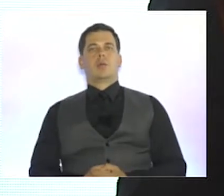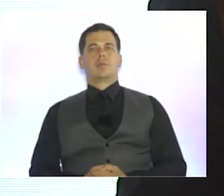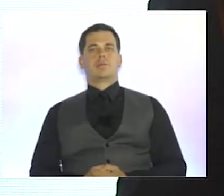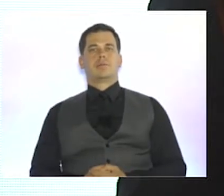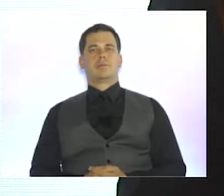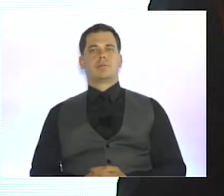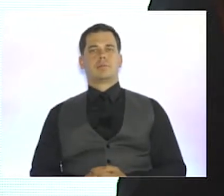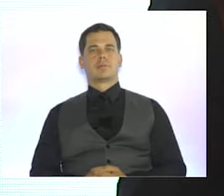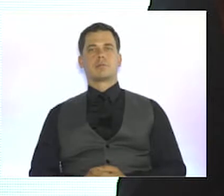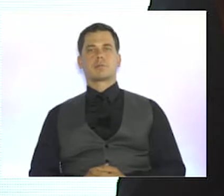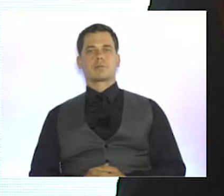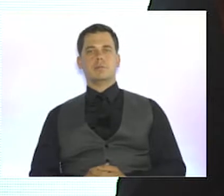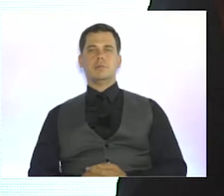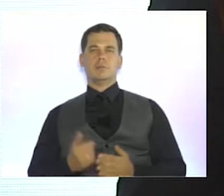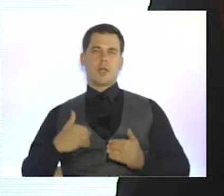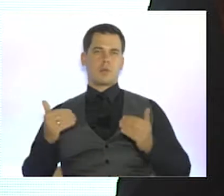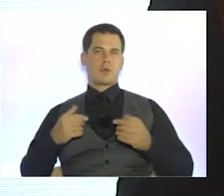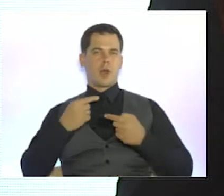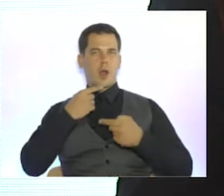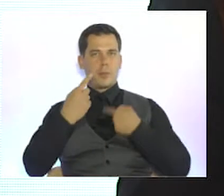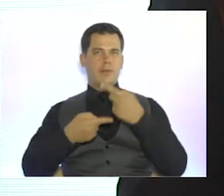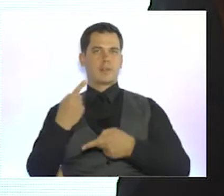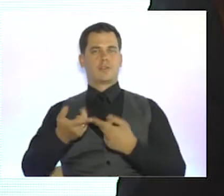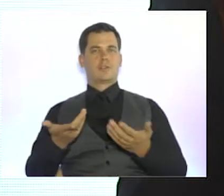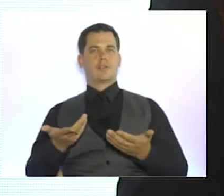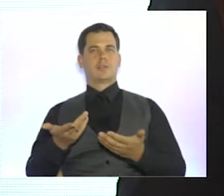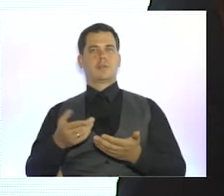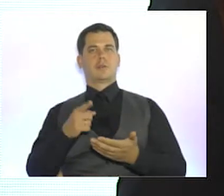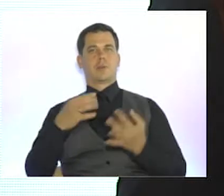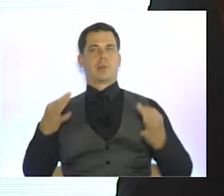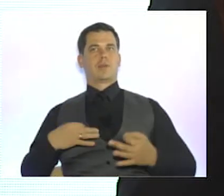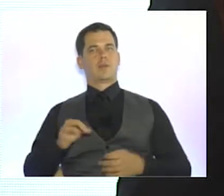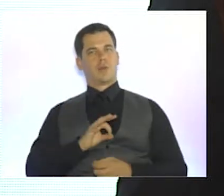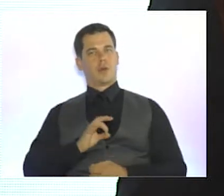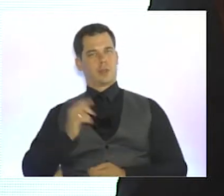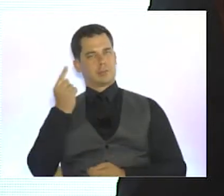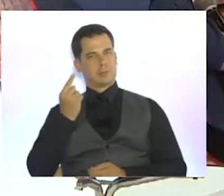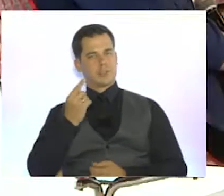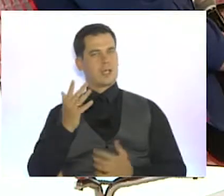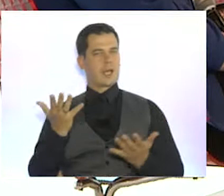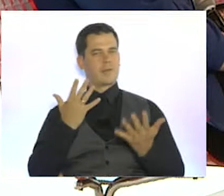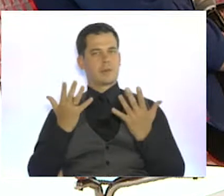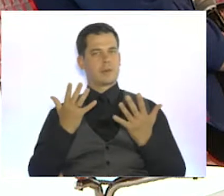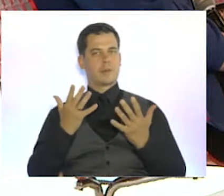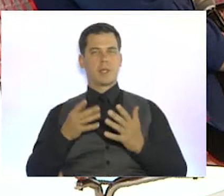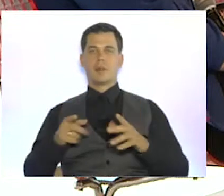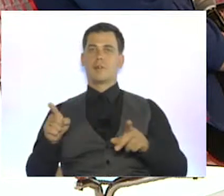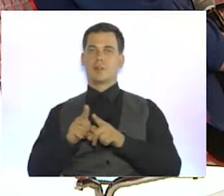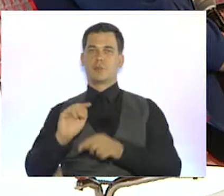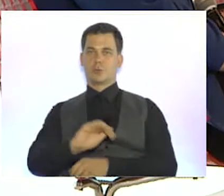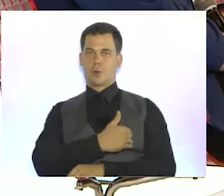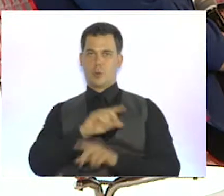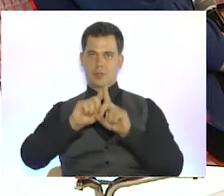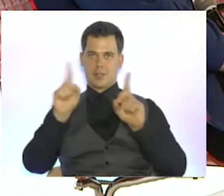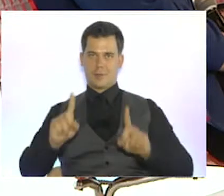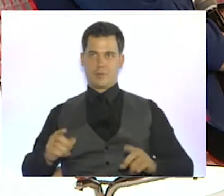może podzielę się z Państwem takim swoim spostrzeżeniem. Otóż to szkolnictwo zawodowe,